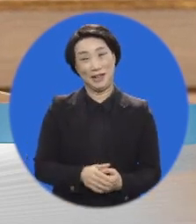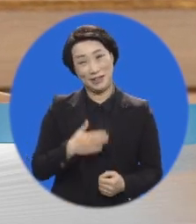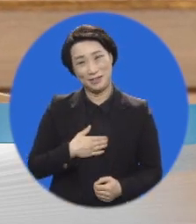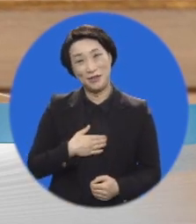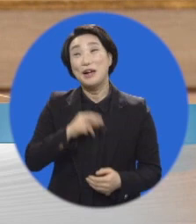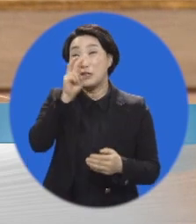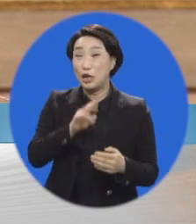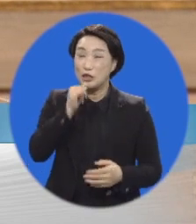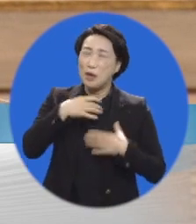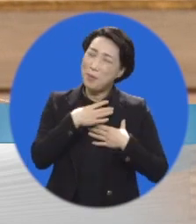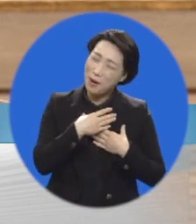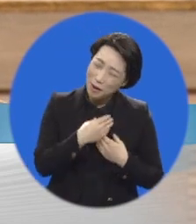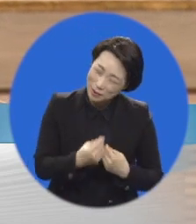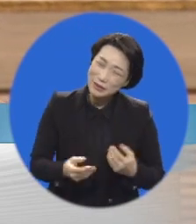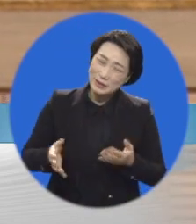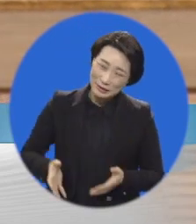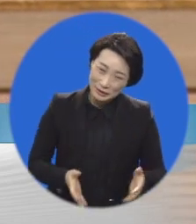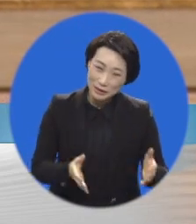평탄한 길